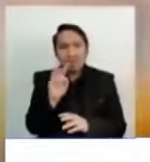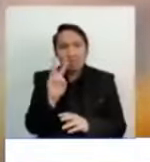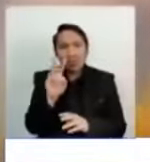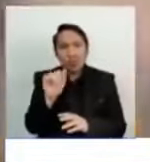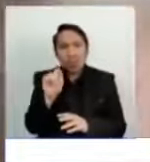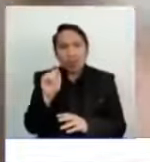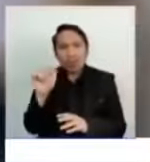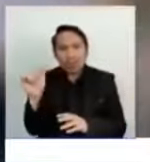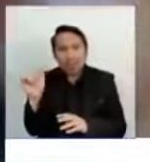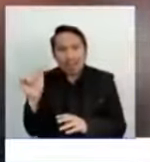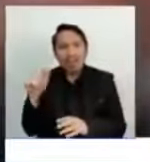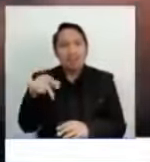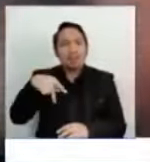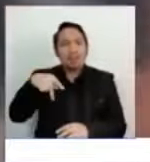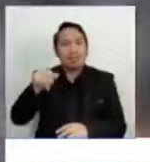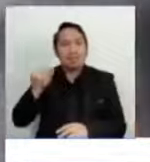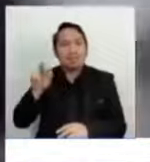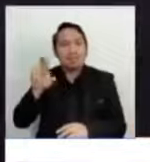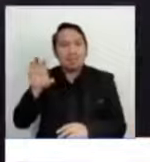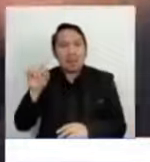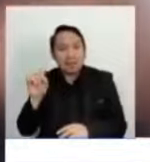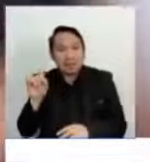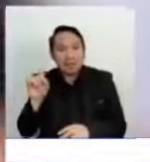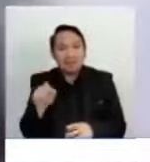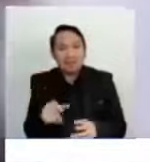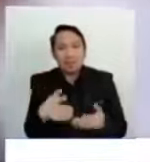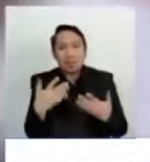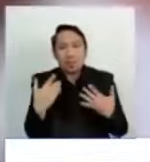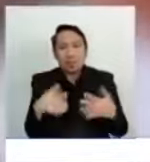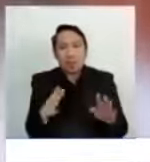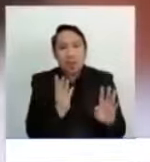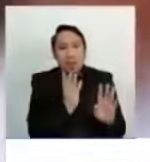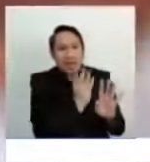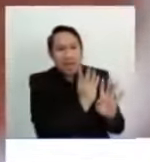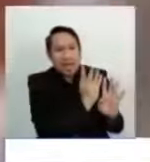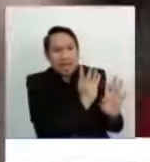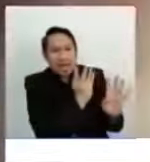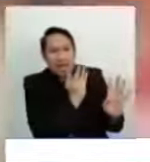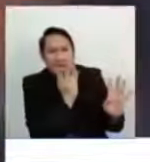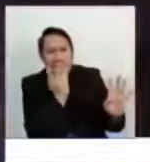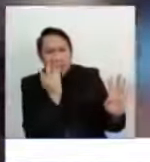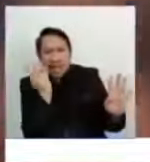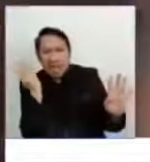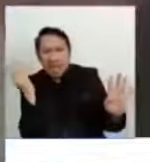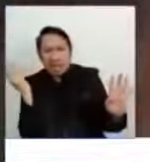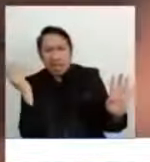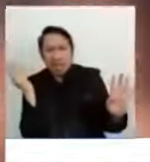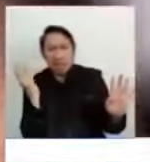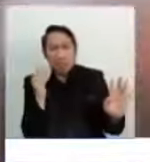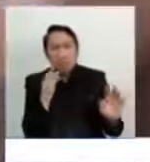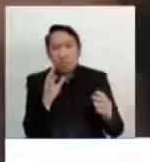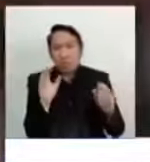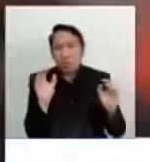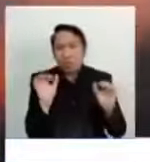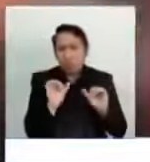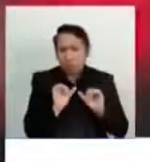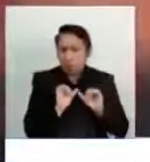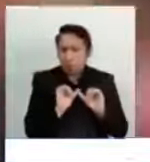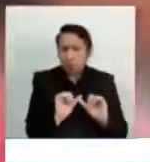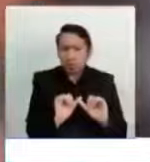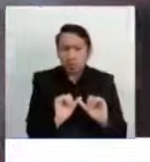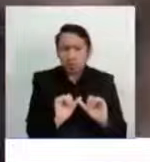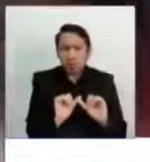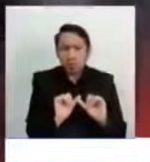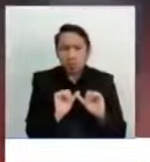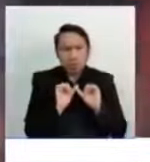Diwata. Ganyang kahaba ang pila na yan. Grabe, walang pinipiling oras yan. Seryoso? Walang patay na oras. Grabe naman si Diwata. At this morning,